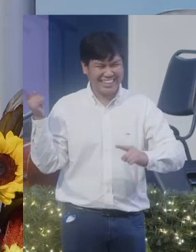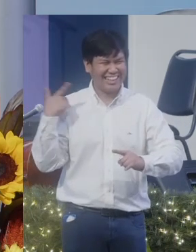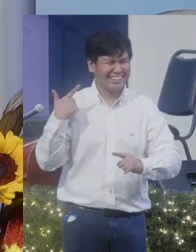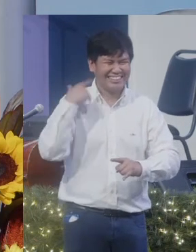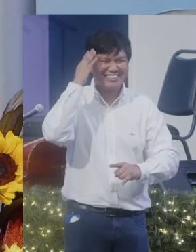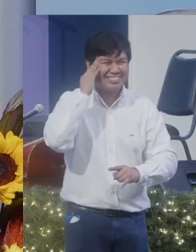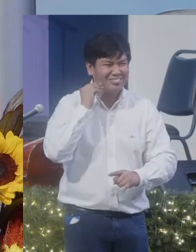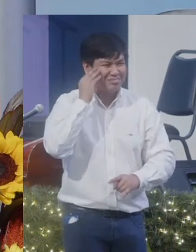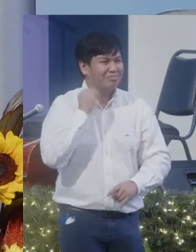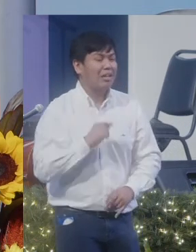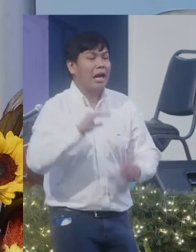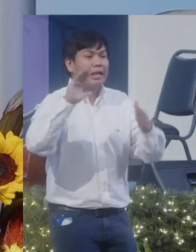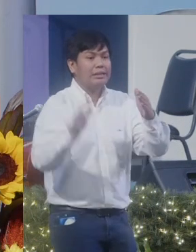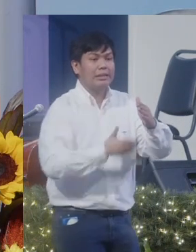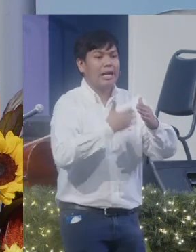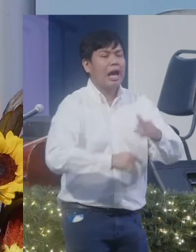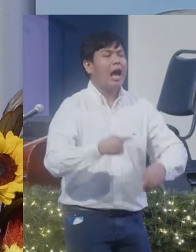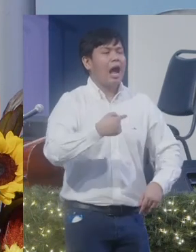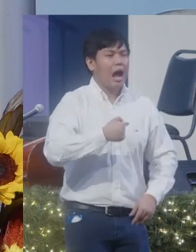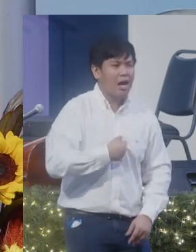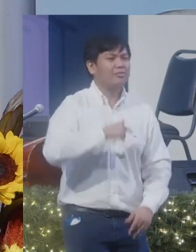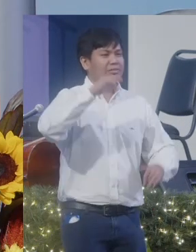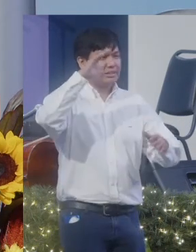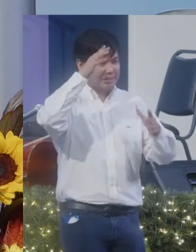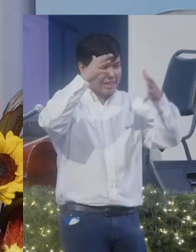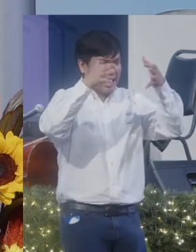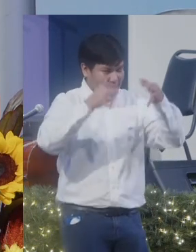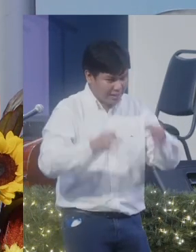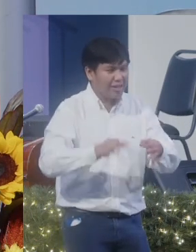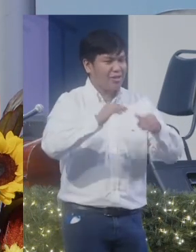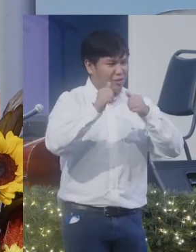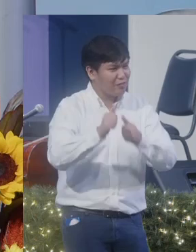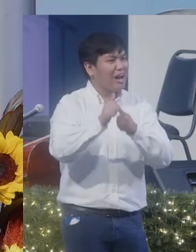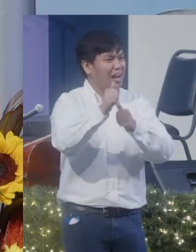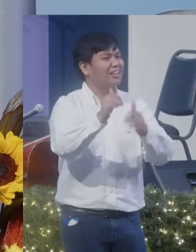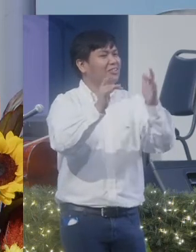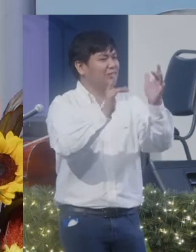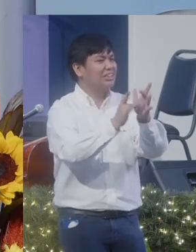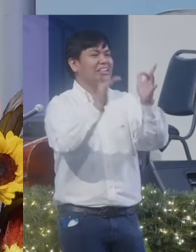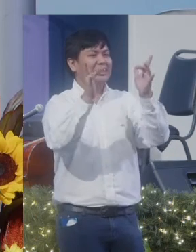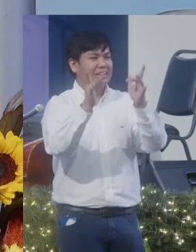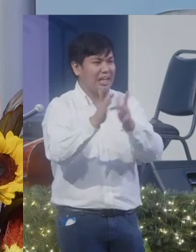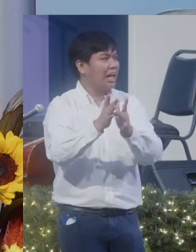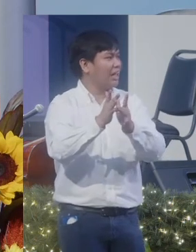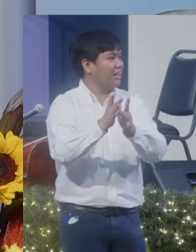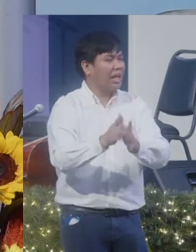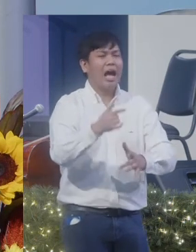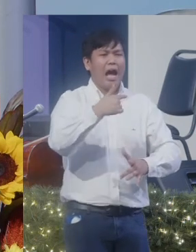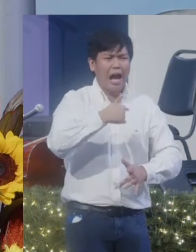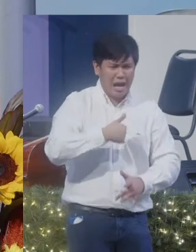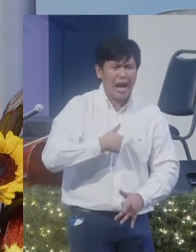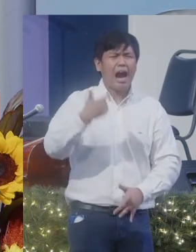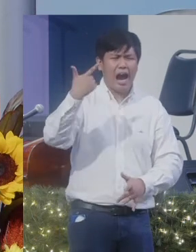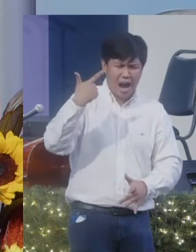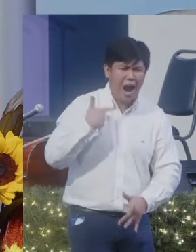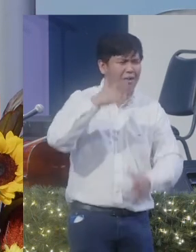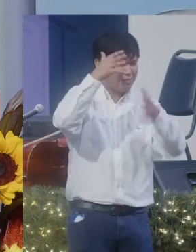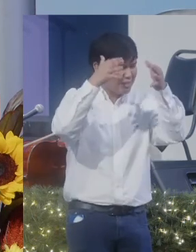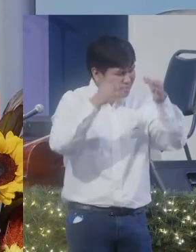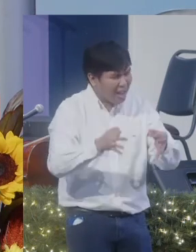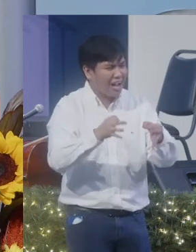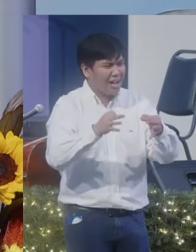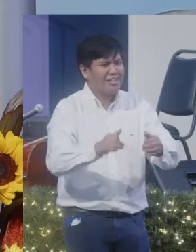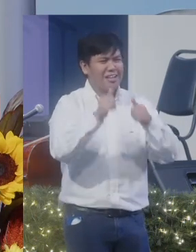I have decided to follow Jesus. Alam niyo po yan. I